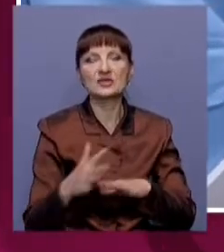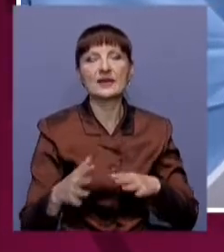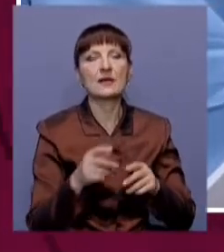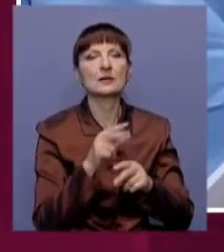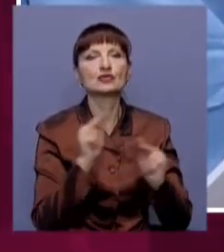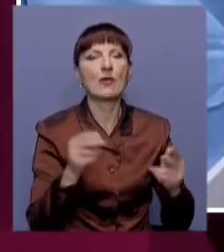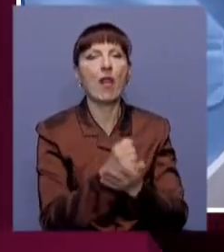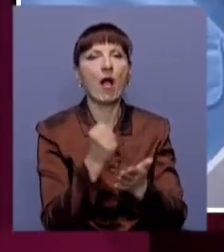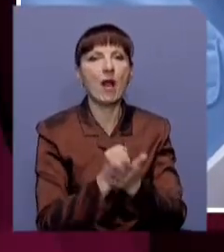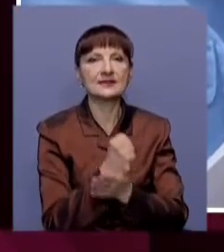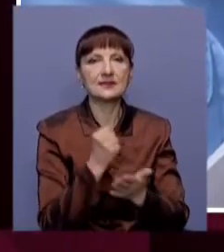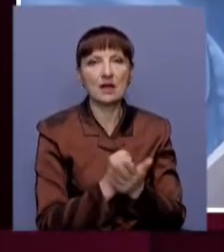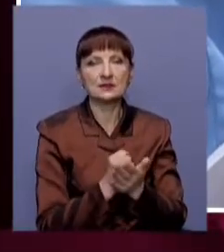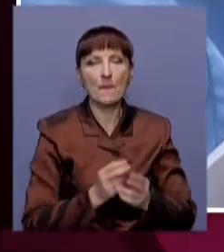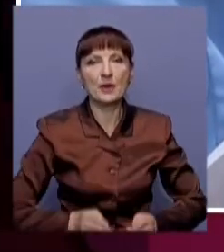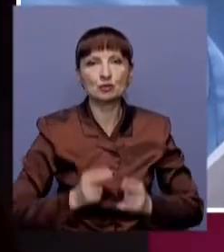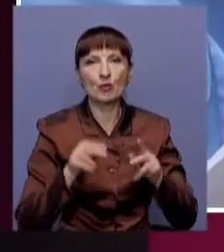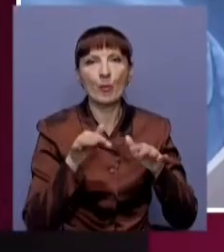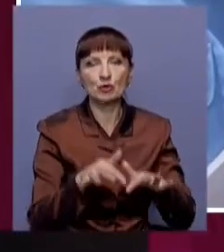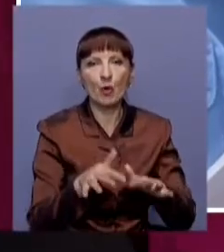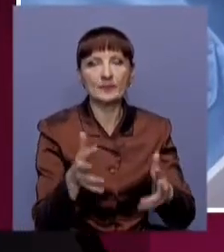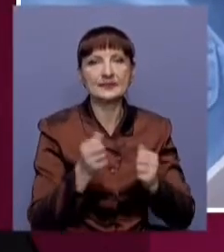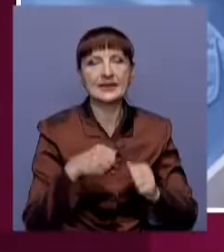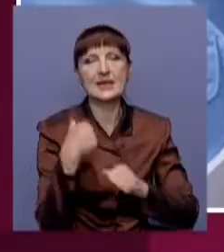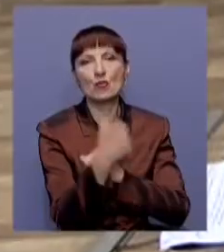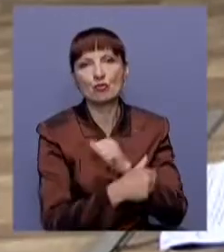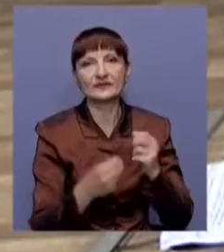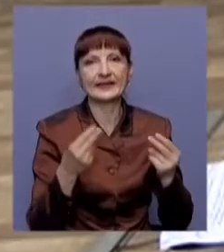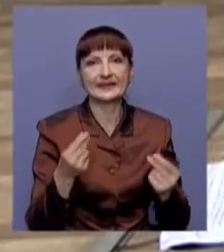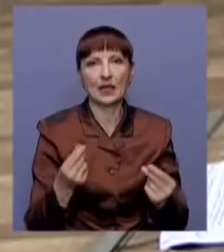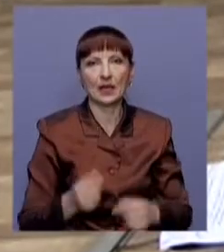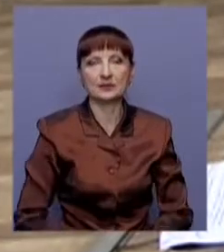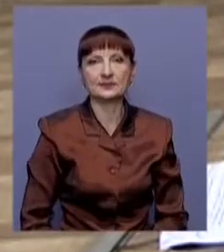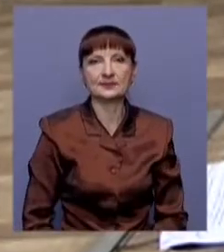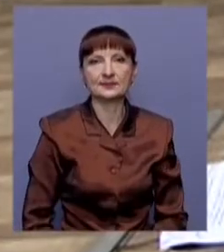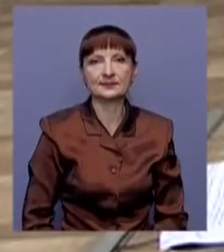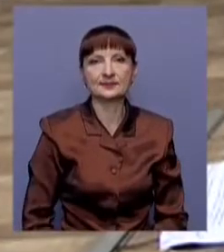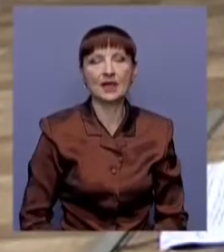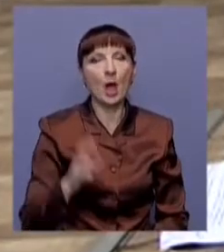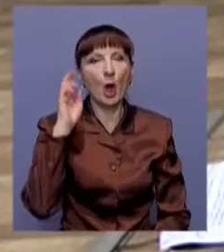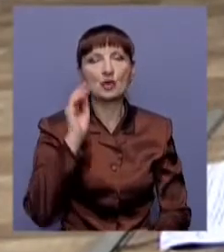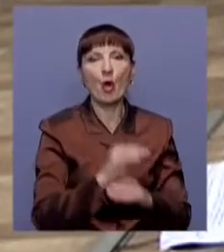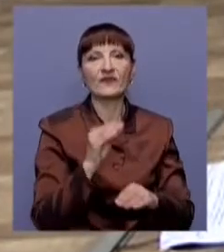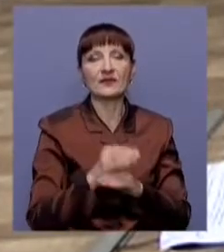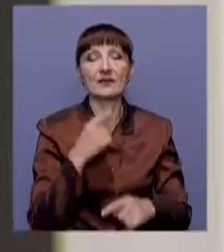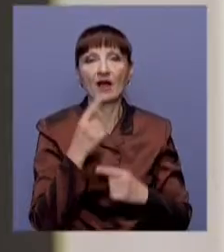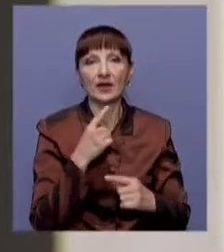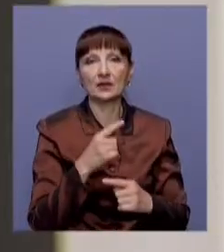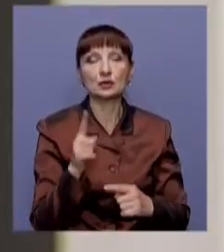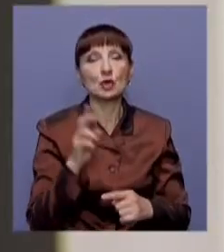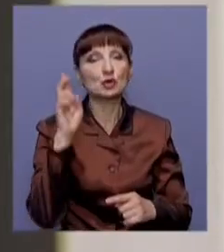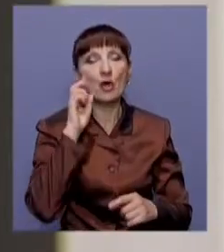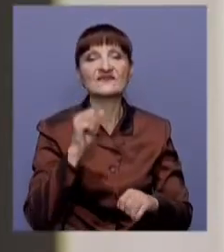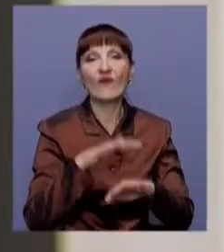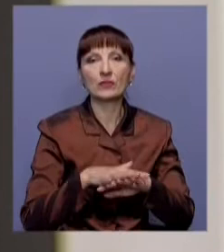приобретенного преступным путем и мощь среди денежных средств гособвинителя отметил что из госфонда